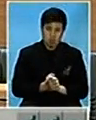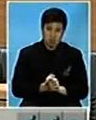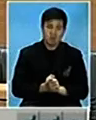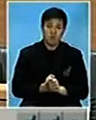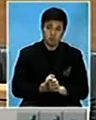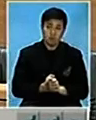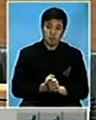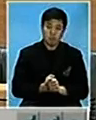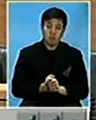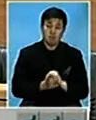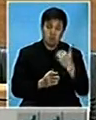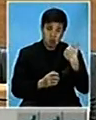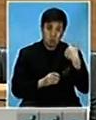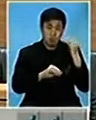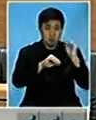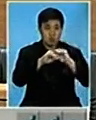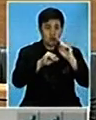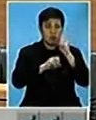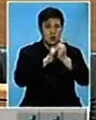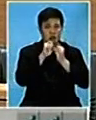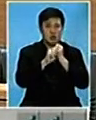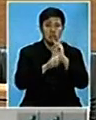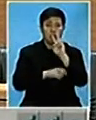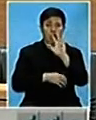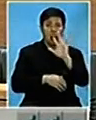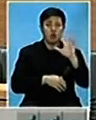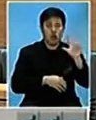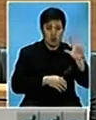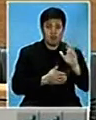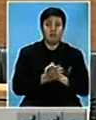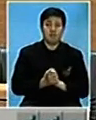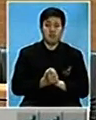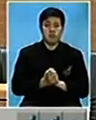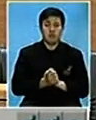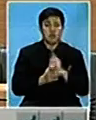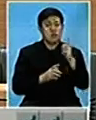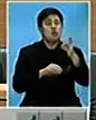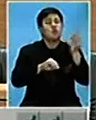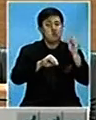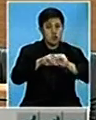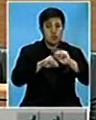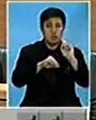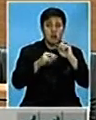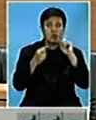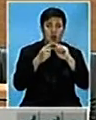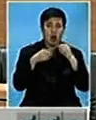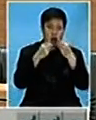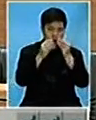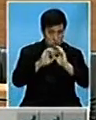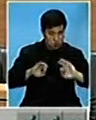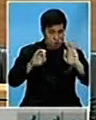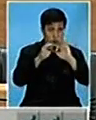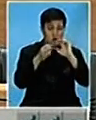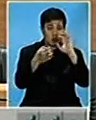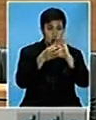และยิ่งไปกว่านั้นในปี2553ท่านก็ได้เพิ่มว่าท่านให้ความสำคัญกับเรื่อง